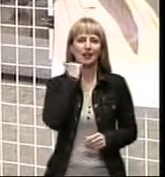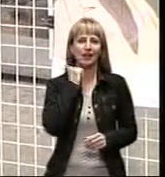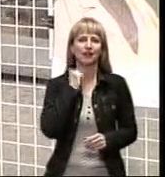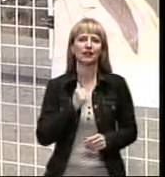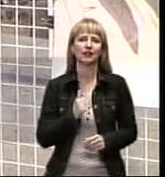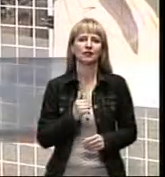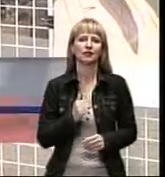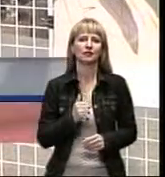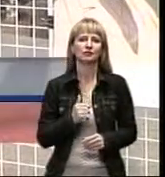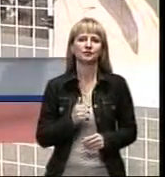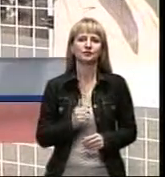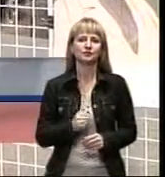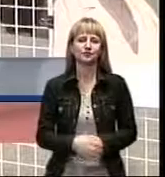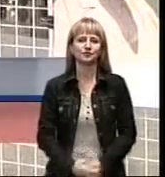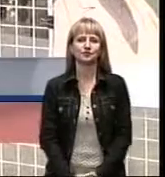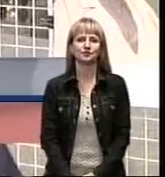старенький,